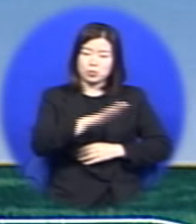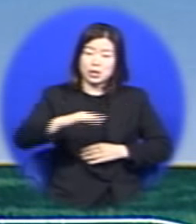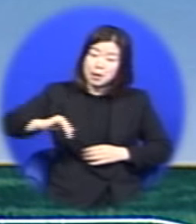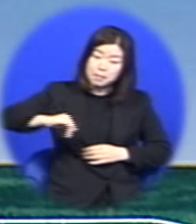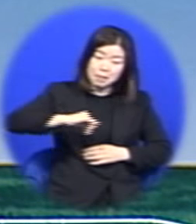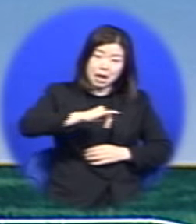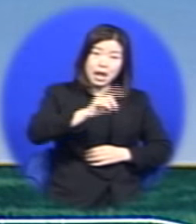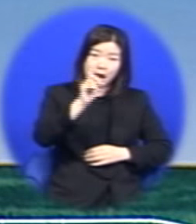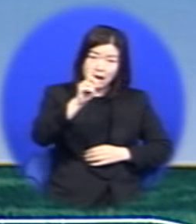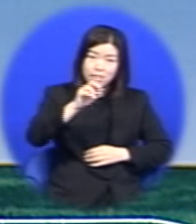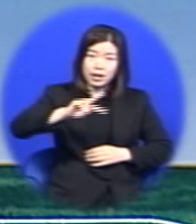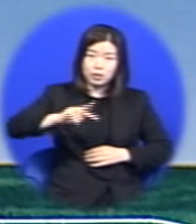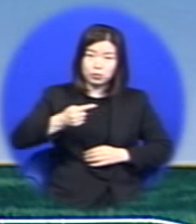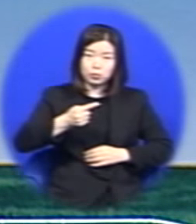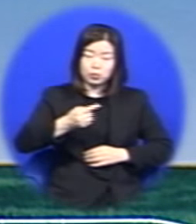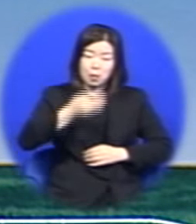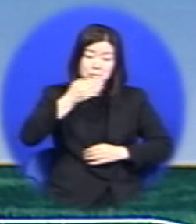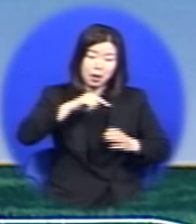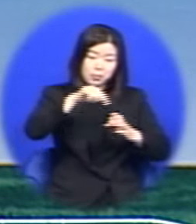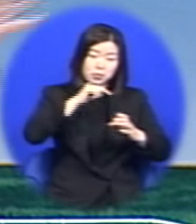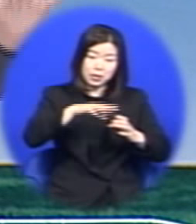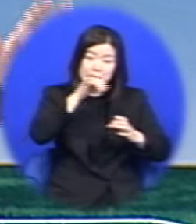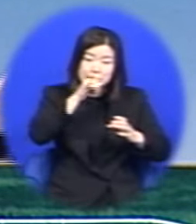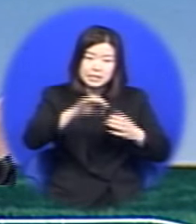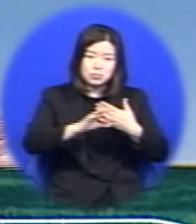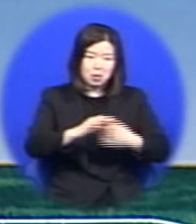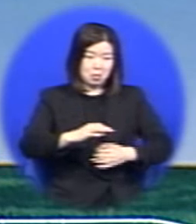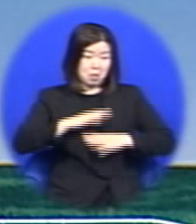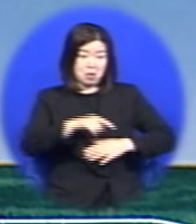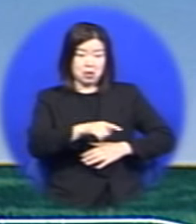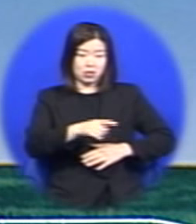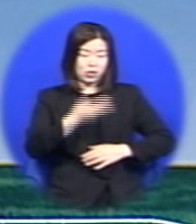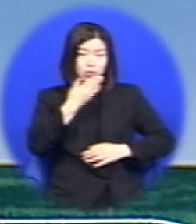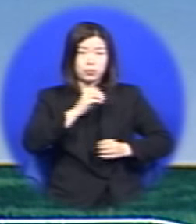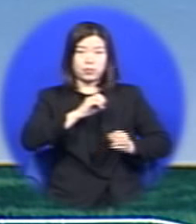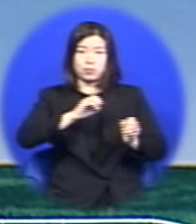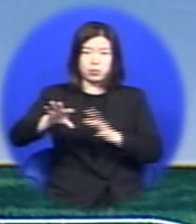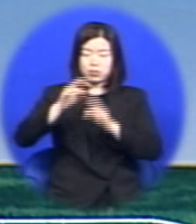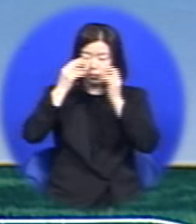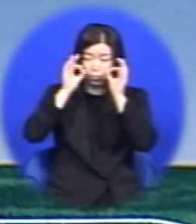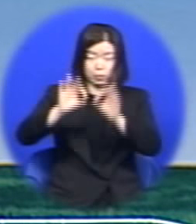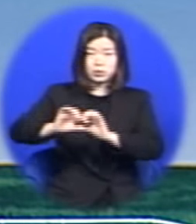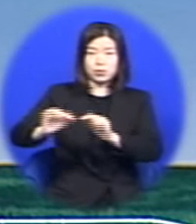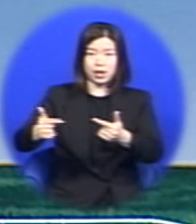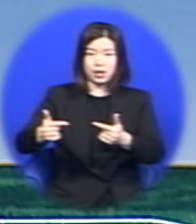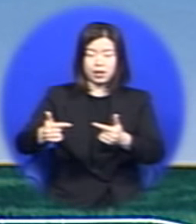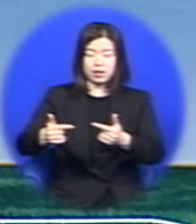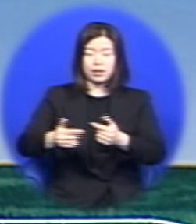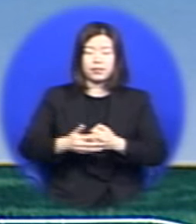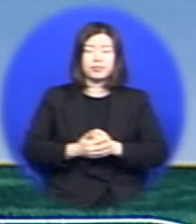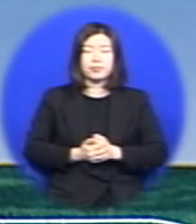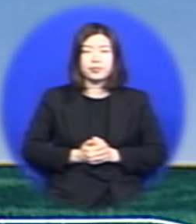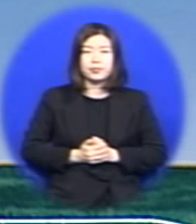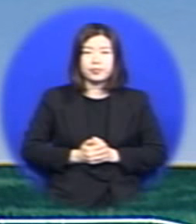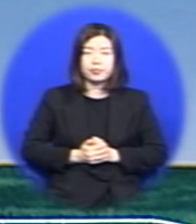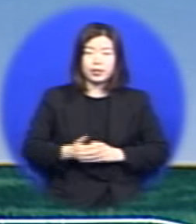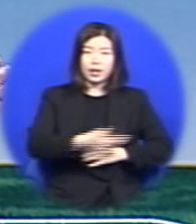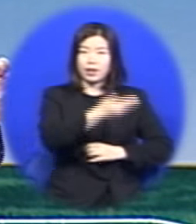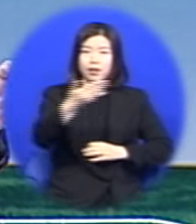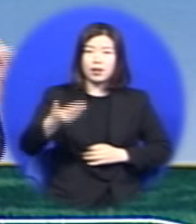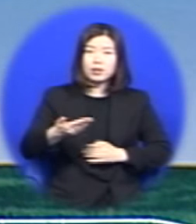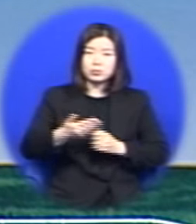마리라도 음식물에 들어가 있으면 기겁을 하고 더 이상 그 음식을 쳐다보지도 않으려고 합니다.